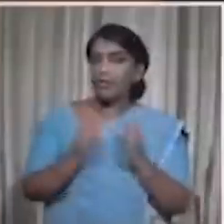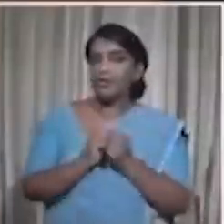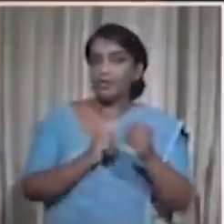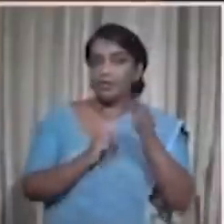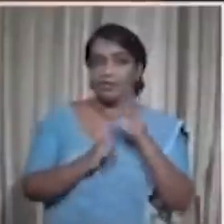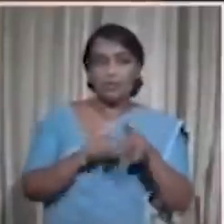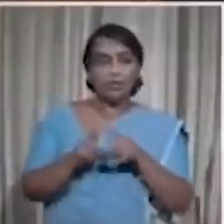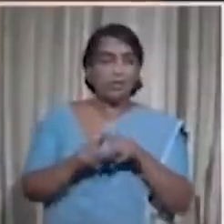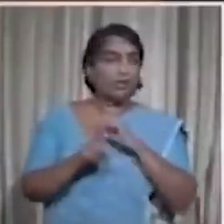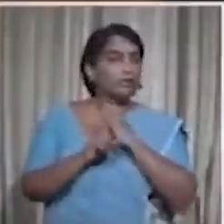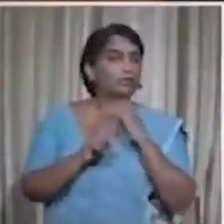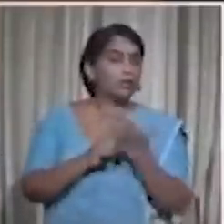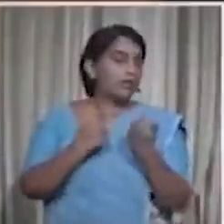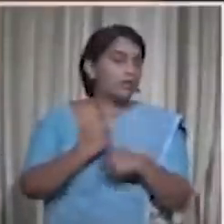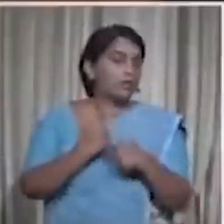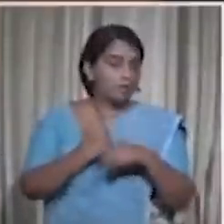கலாச்சாரத்தை உருவாக்குவதற்கு